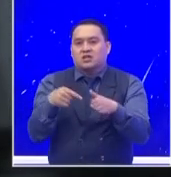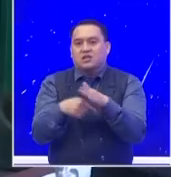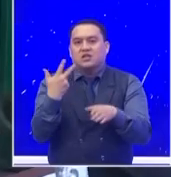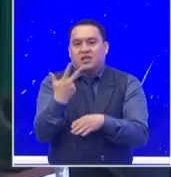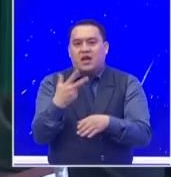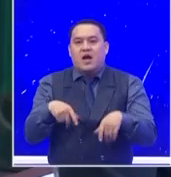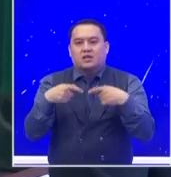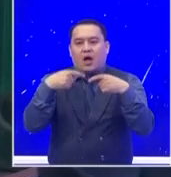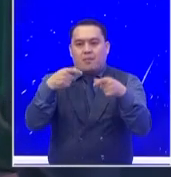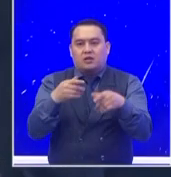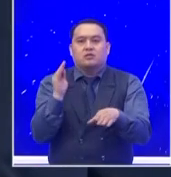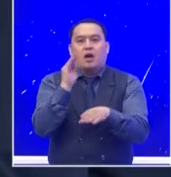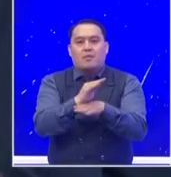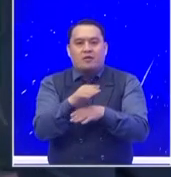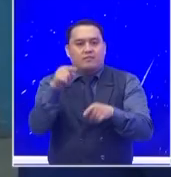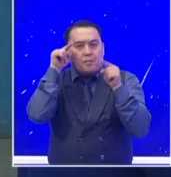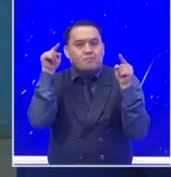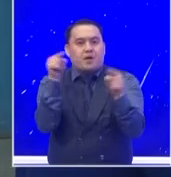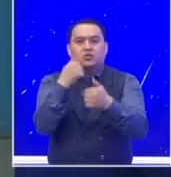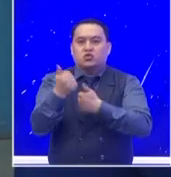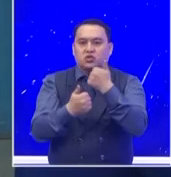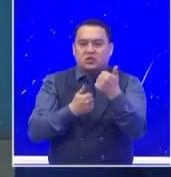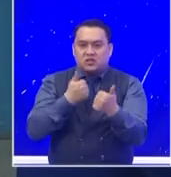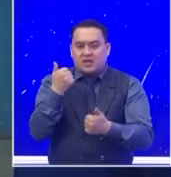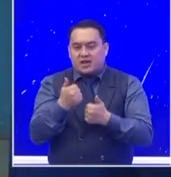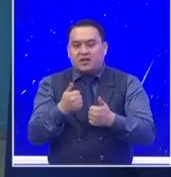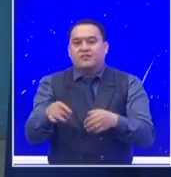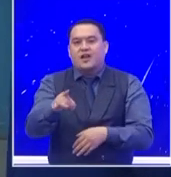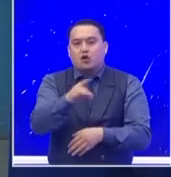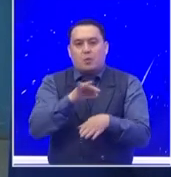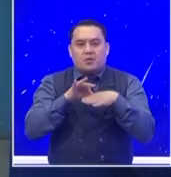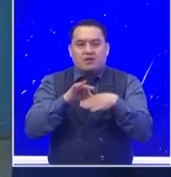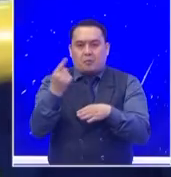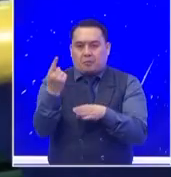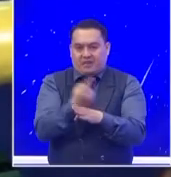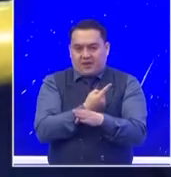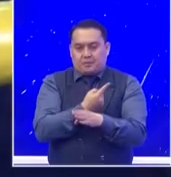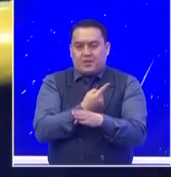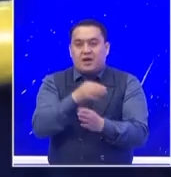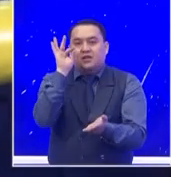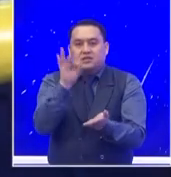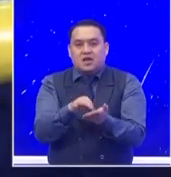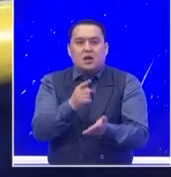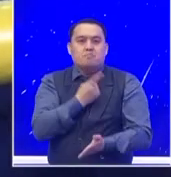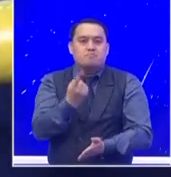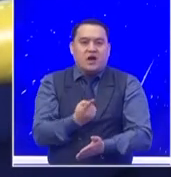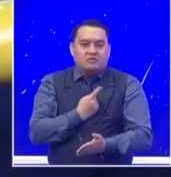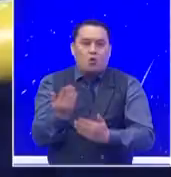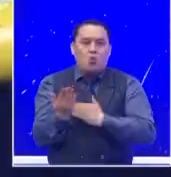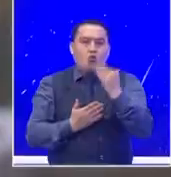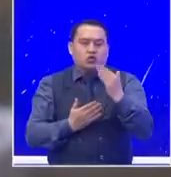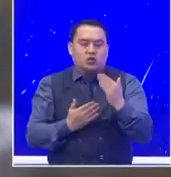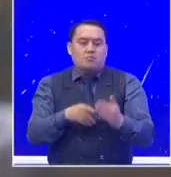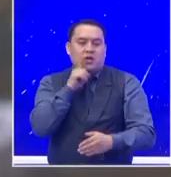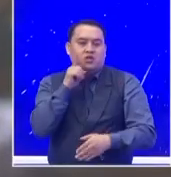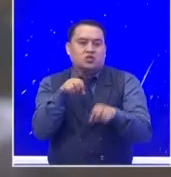3 тура. Добавим, популярный во всем мире чемпионат World Skills в регионе проводится впервые. Его цель – повышение профессионального мастерства